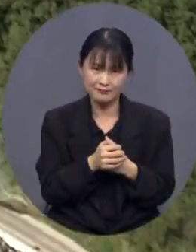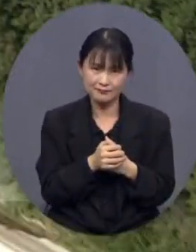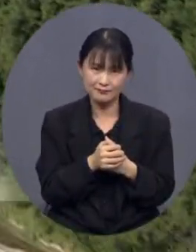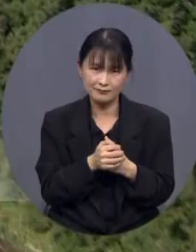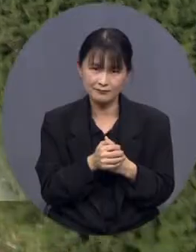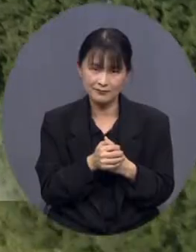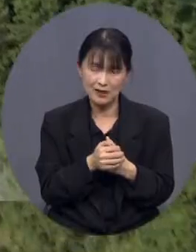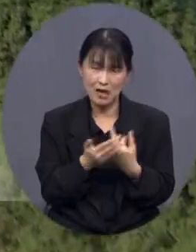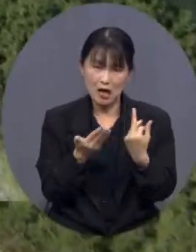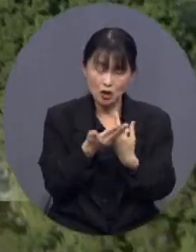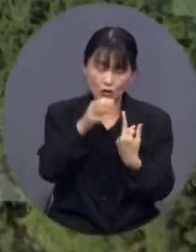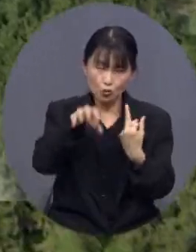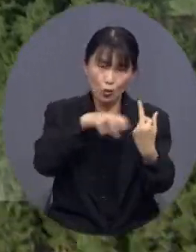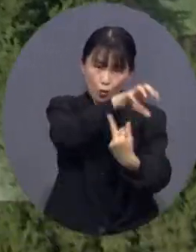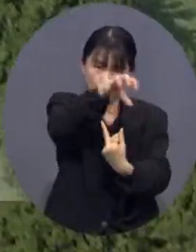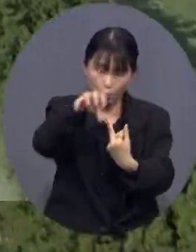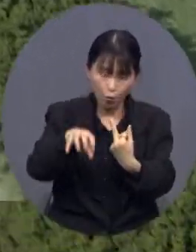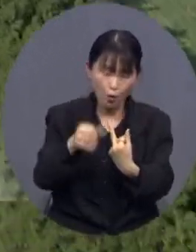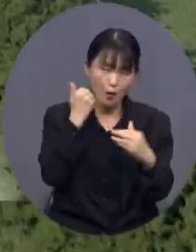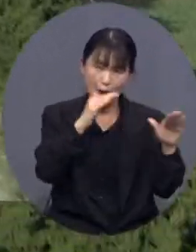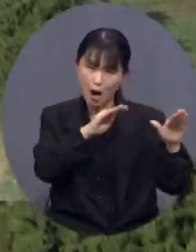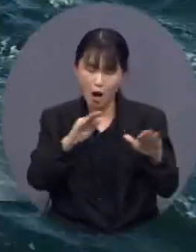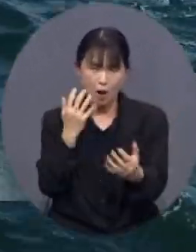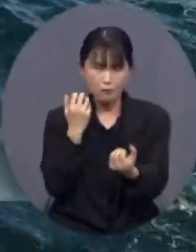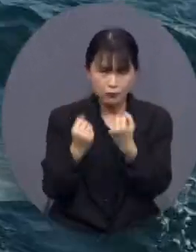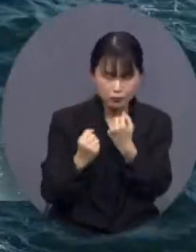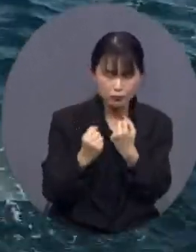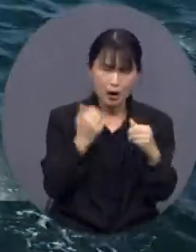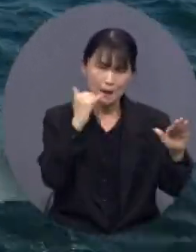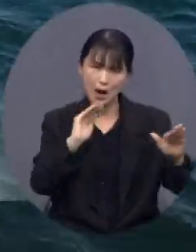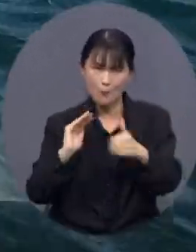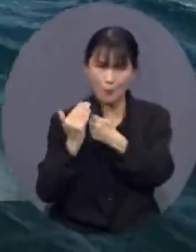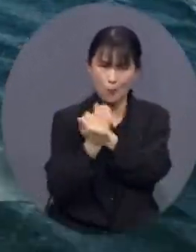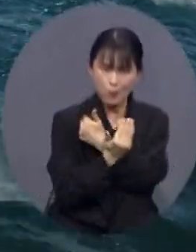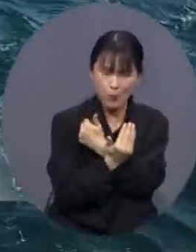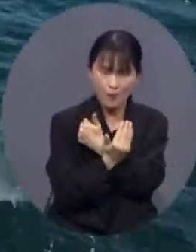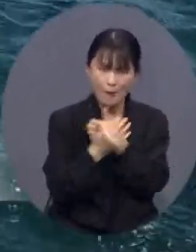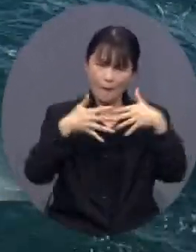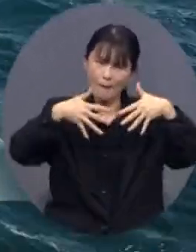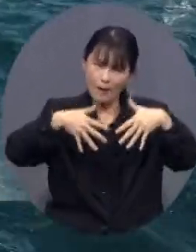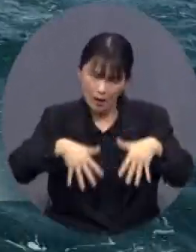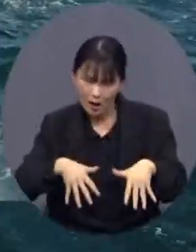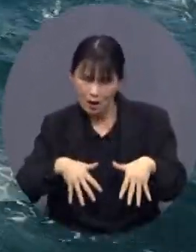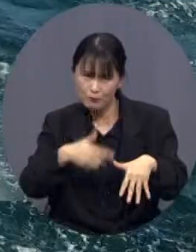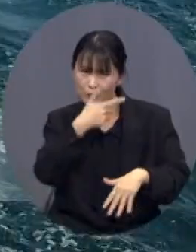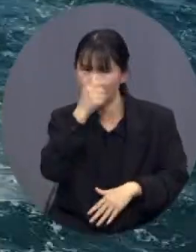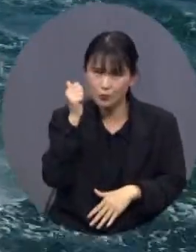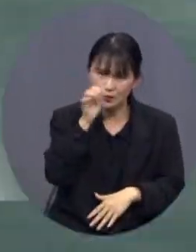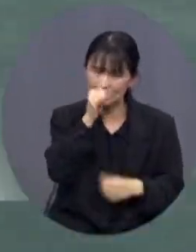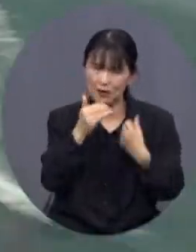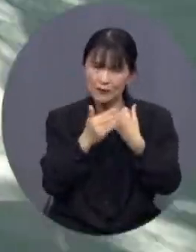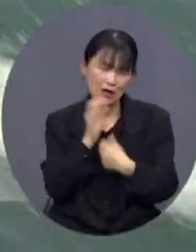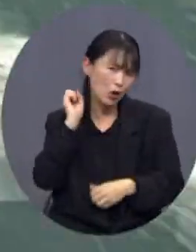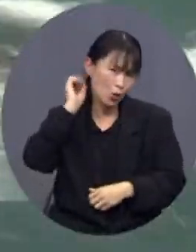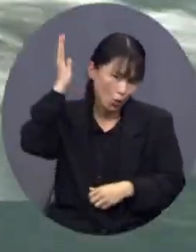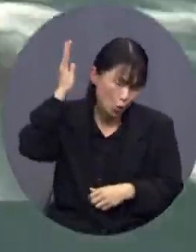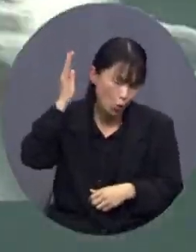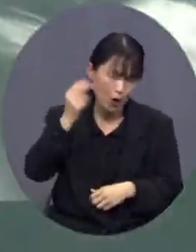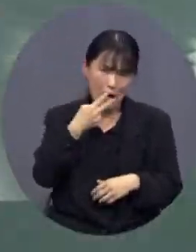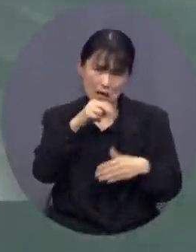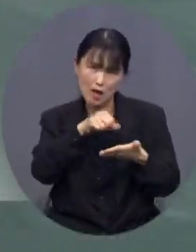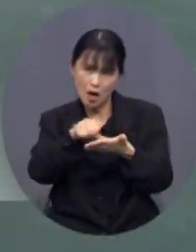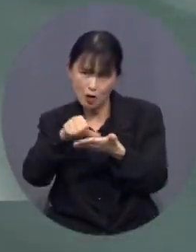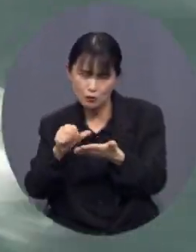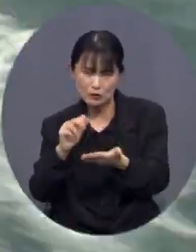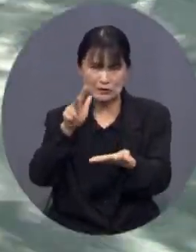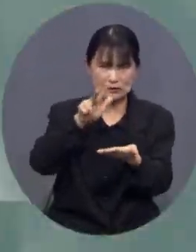이들은 제주도는 사면이 바다임에도 해양환경 보호가 미약한 상황이라며 모든 고래류 해양보호생물